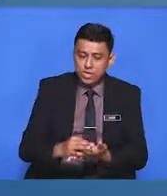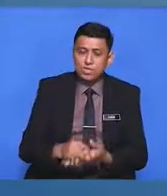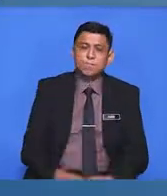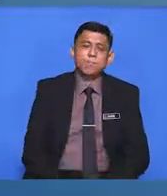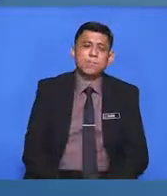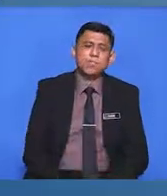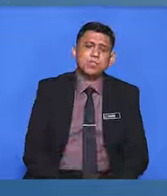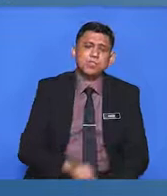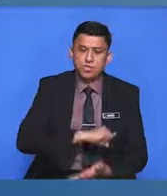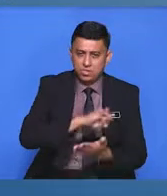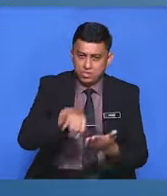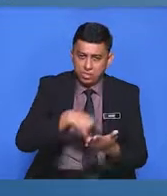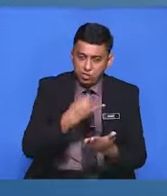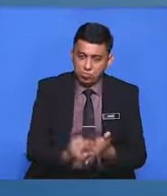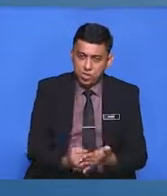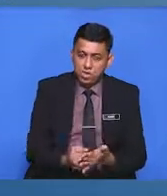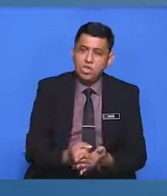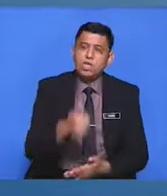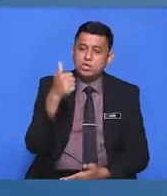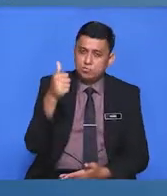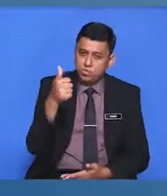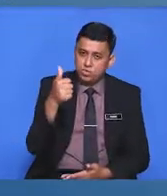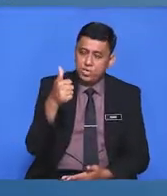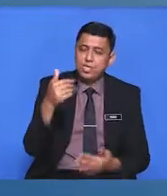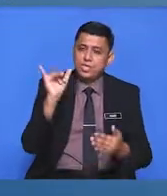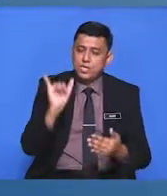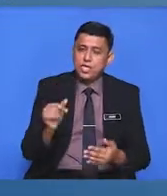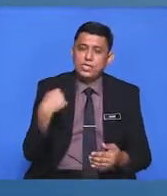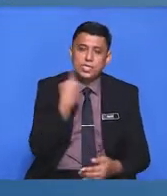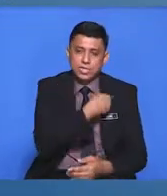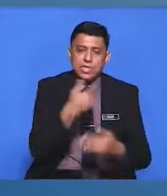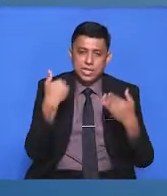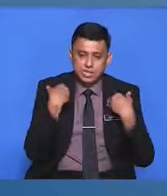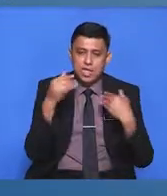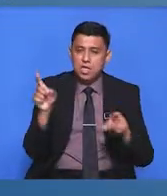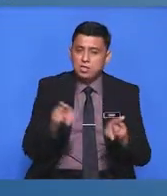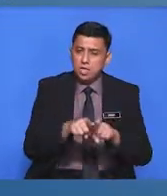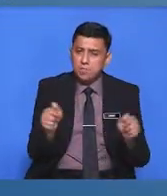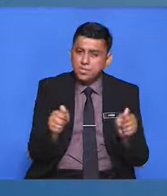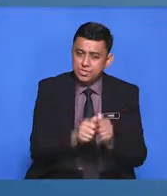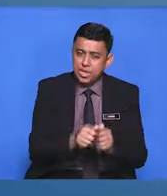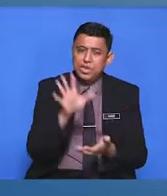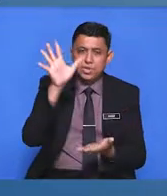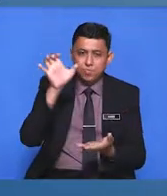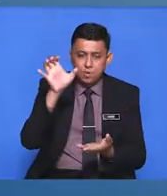Jumlah duit syiling 10 sen yang kita ada adalah 50 sen.